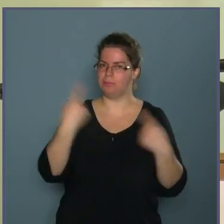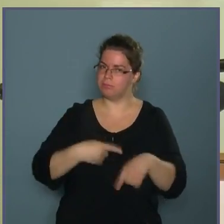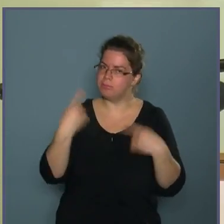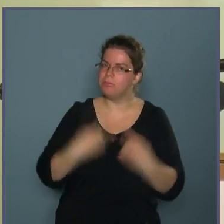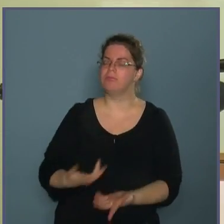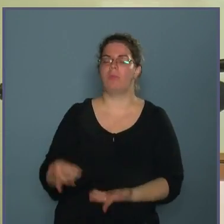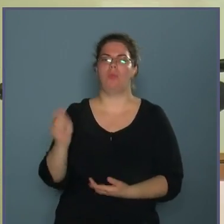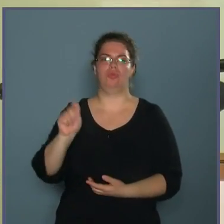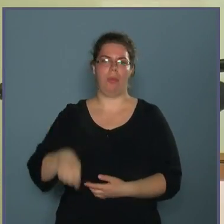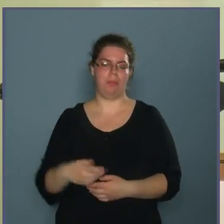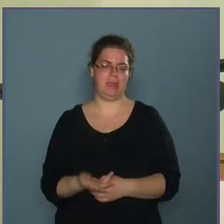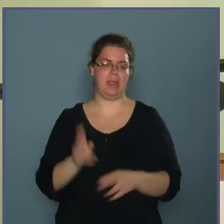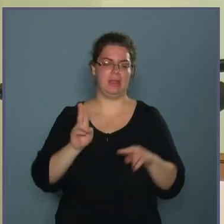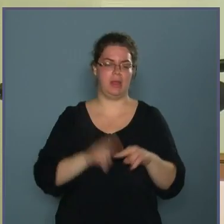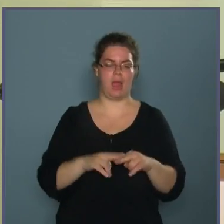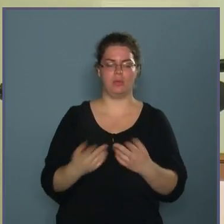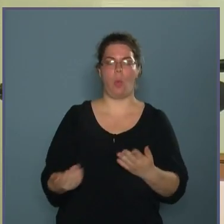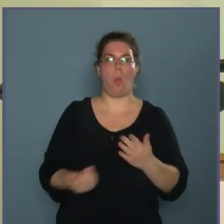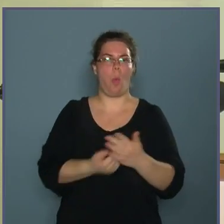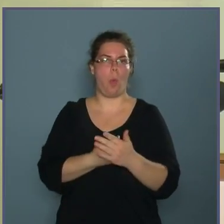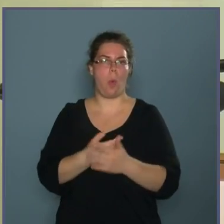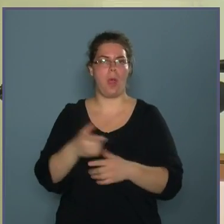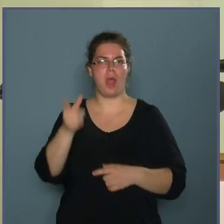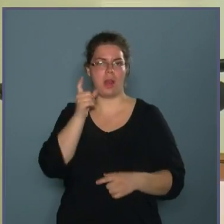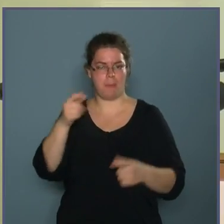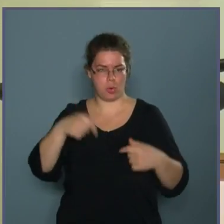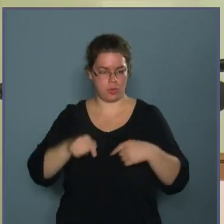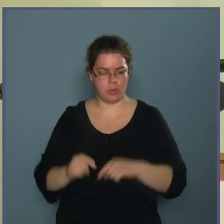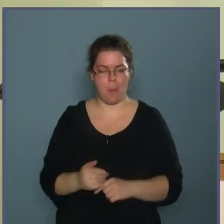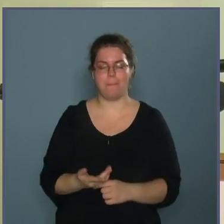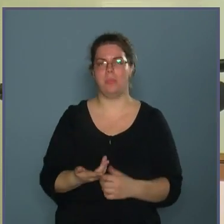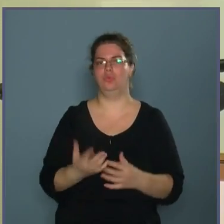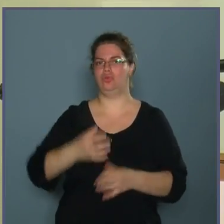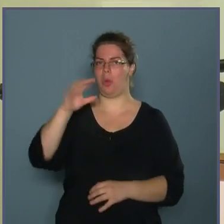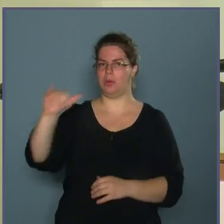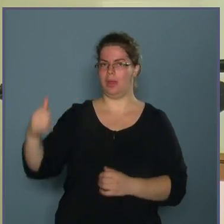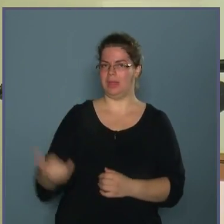kapcsán a központi műtőbe új laparoszkópos tornyot és eszközrendszert vásároltunk.